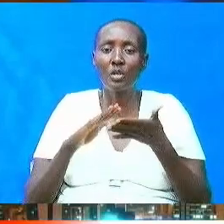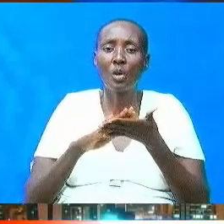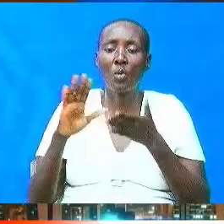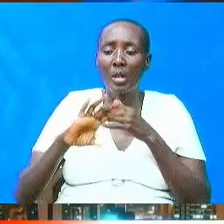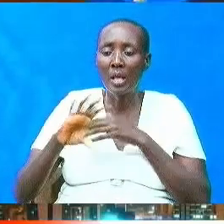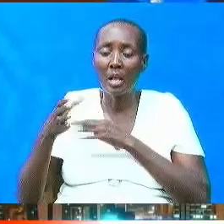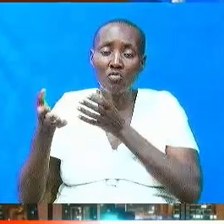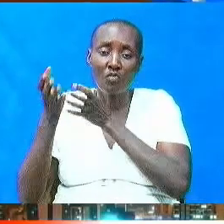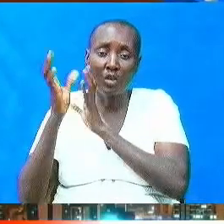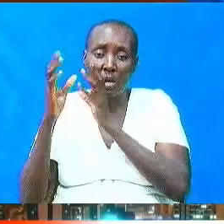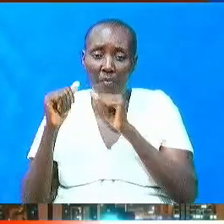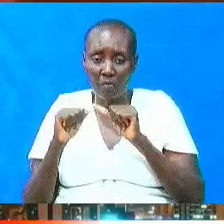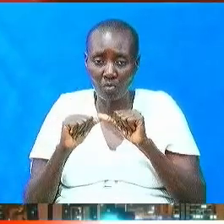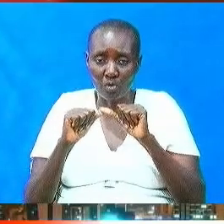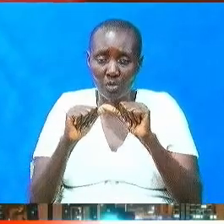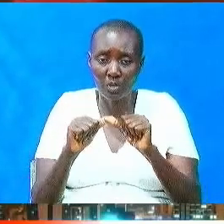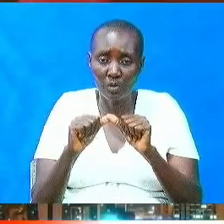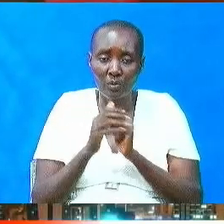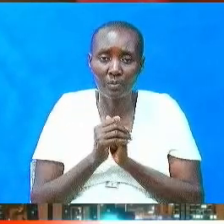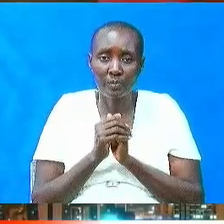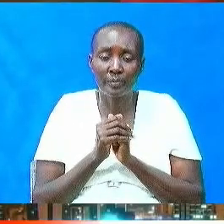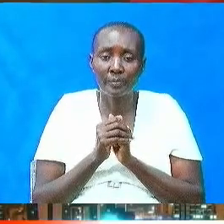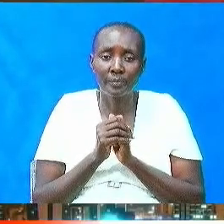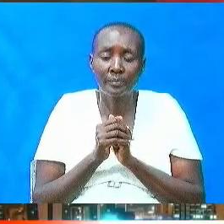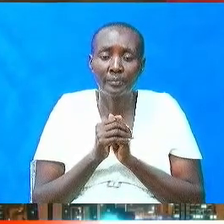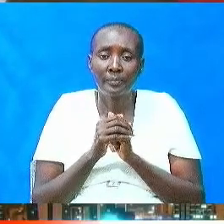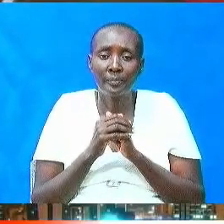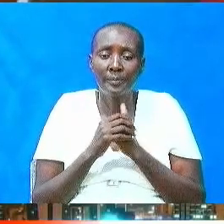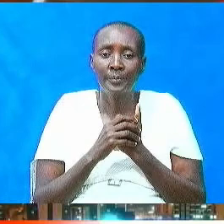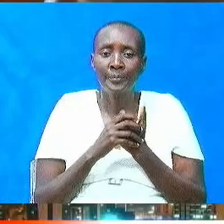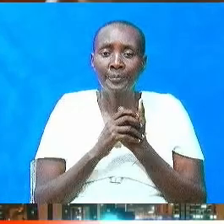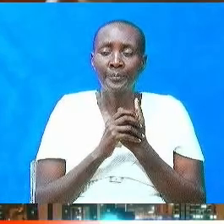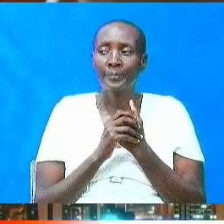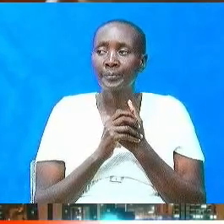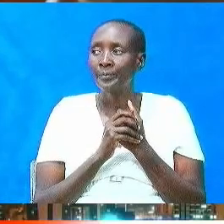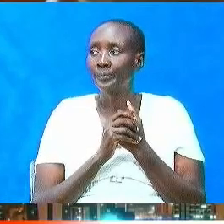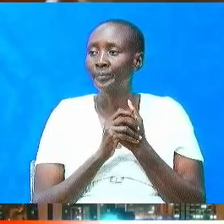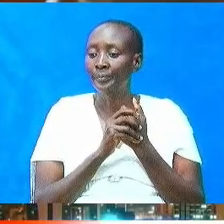kaunti ya Kilifi ikiendelea. Stanley Lugaria, Look Up TV.